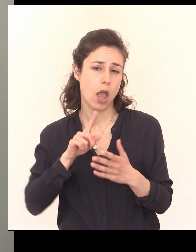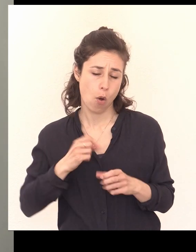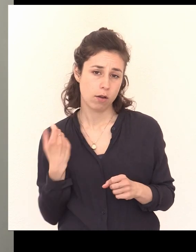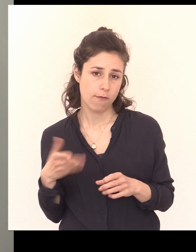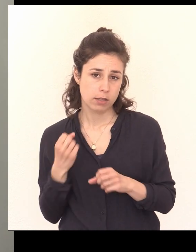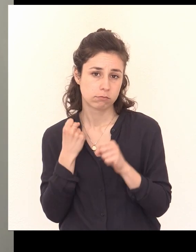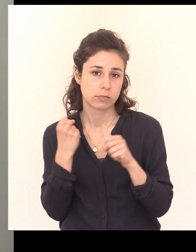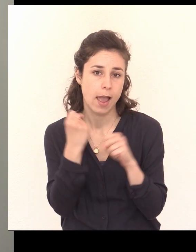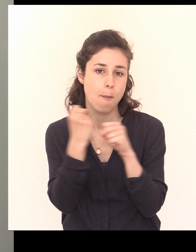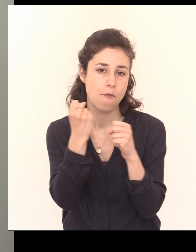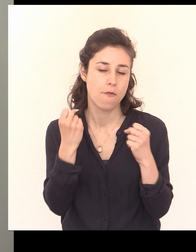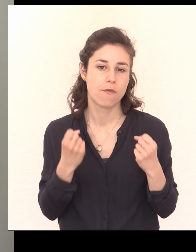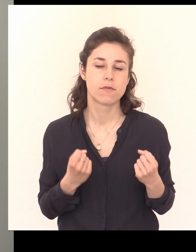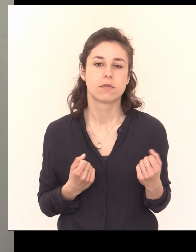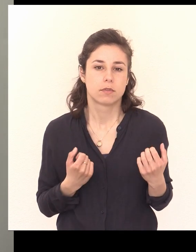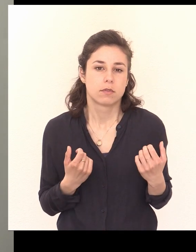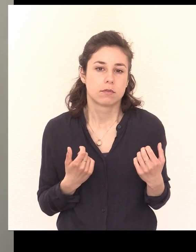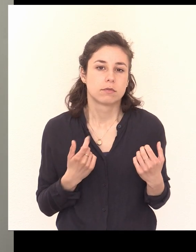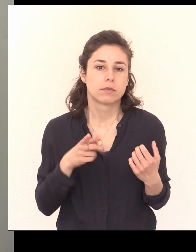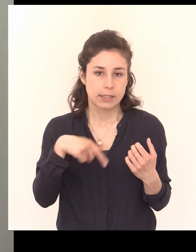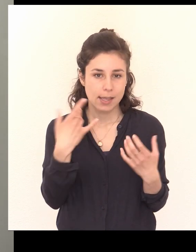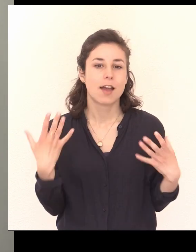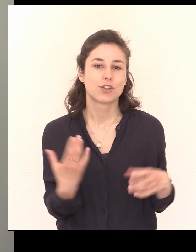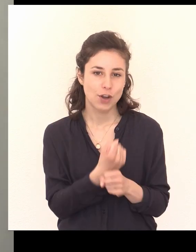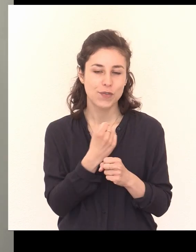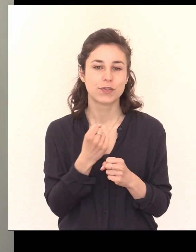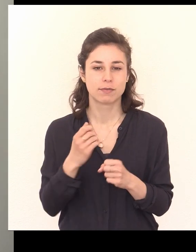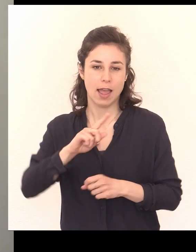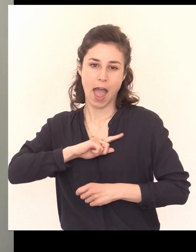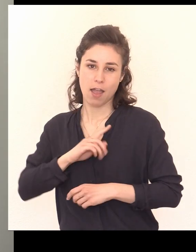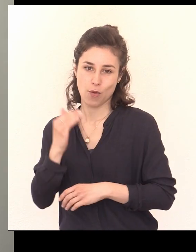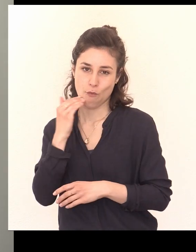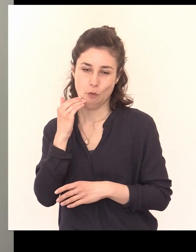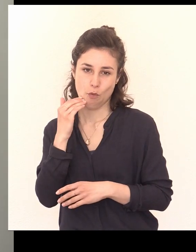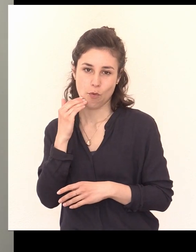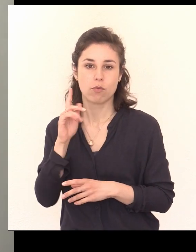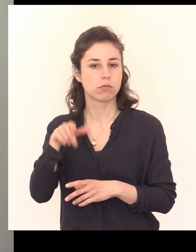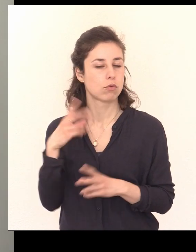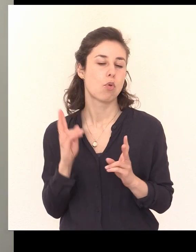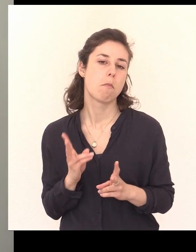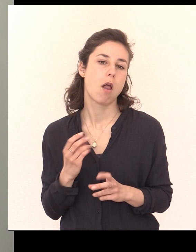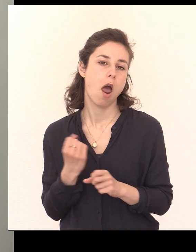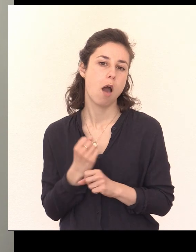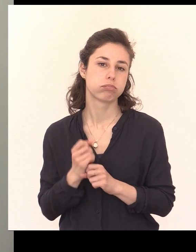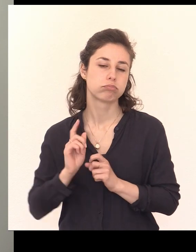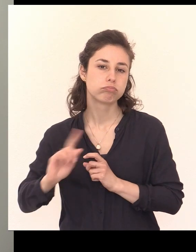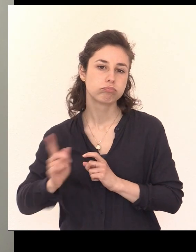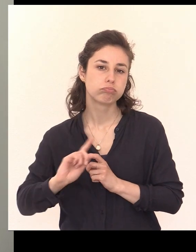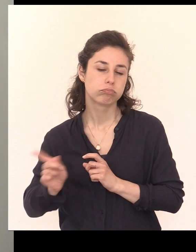gekämpft. Und kann halt nächstes Jahr ausziehen, eigene Wohnung. Und gehe halt arbeiten ganz normal. Und